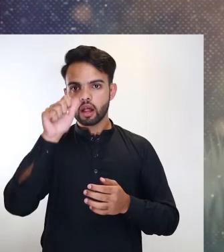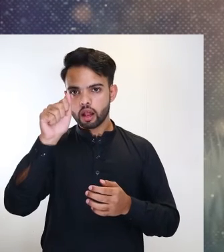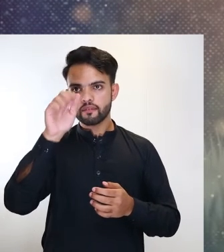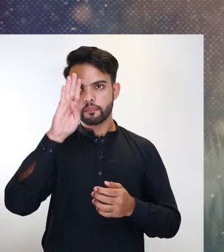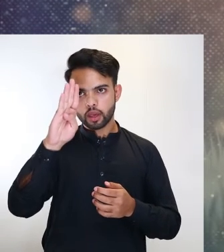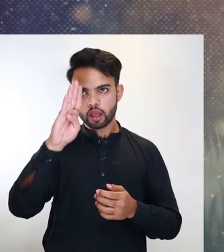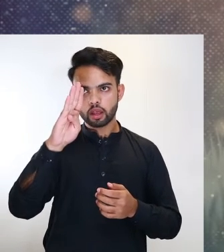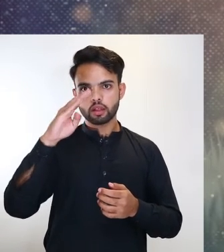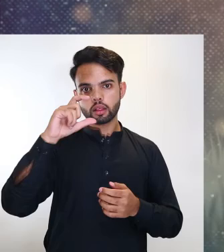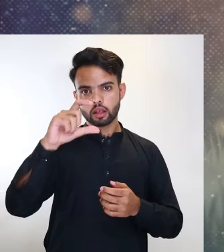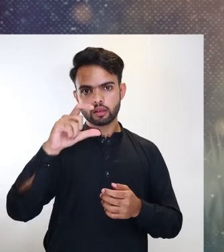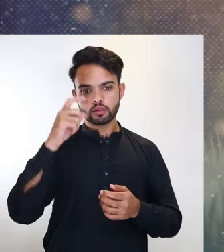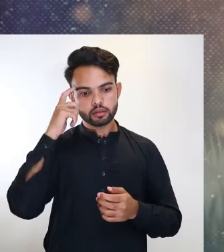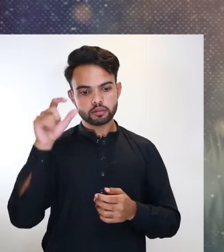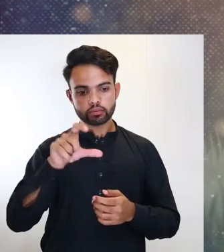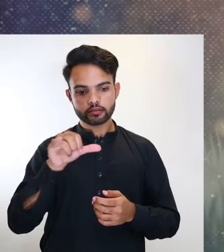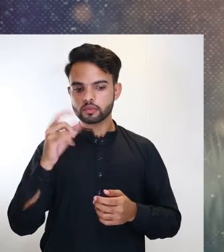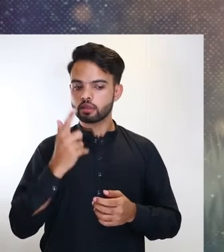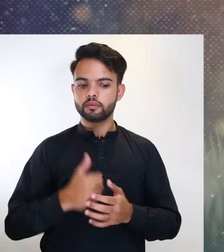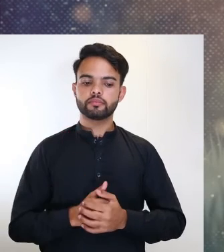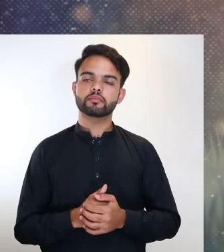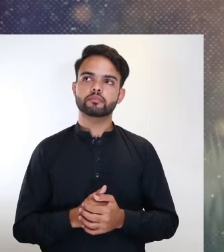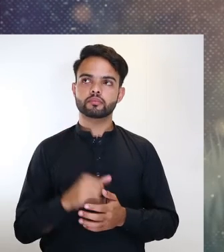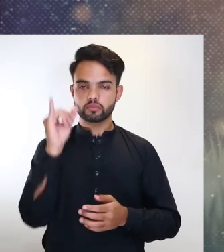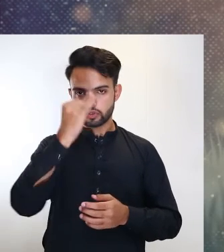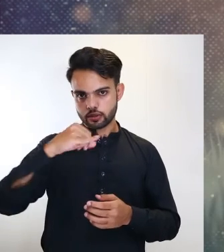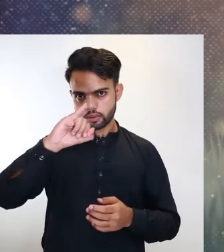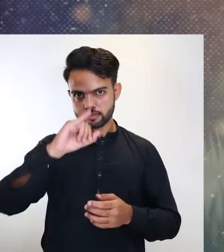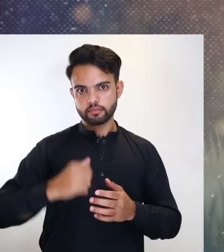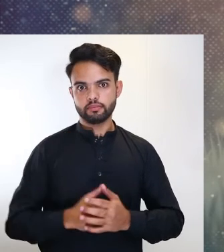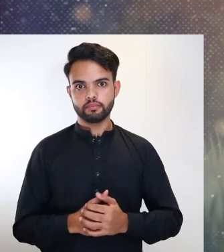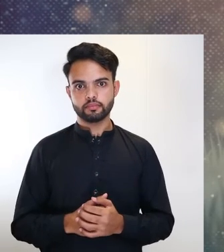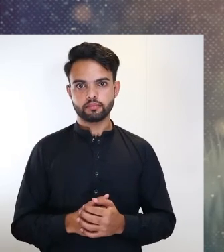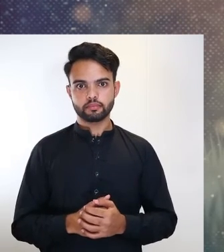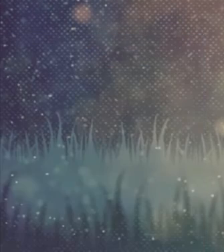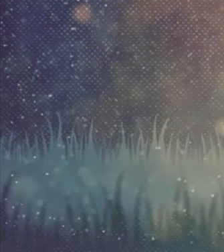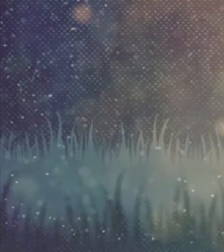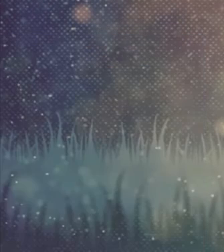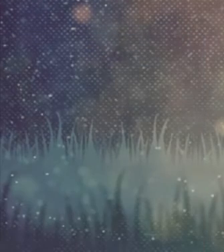दोनों दुरुस्त जवाब है। जीम, दुरुस्त जवाब है।